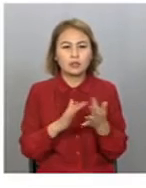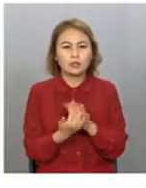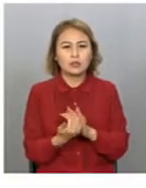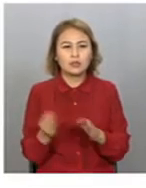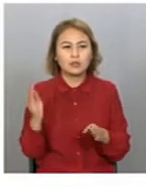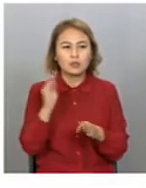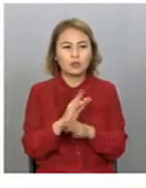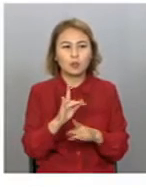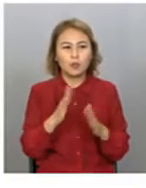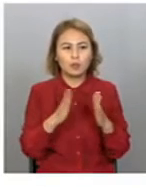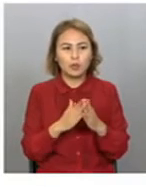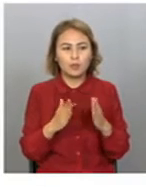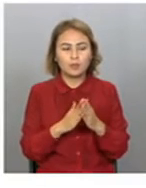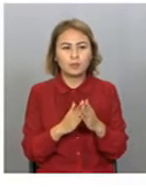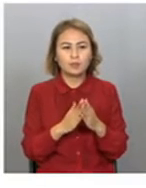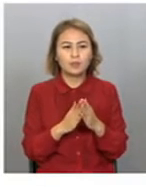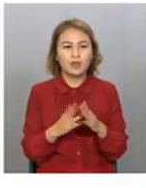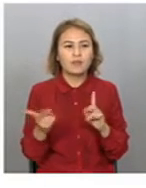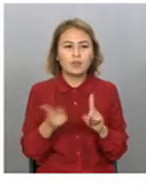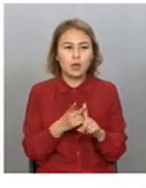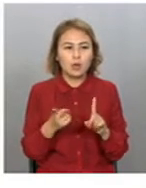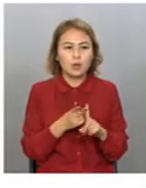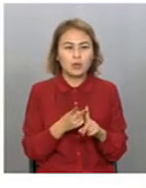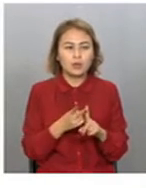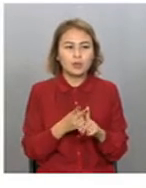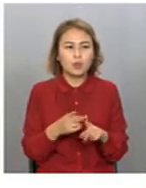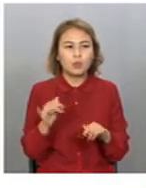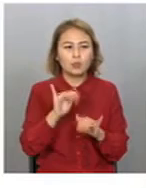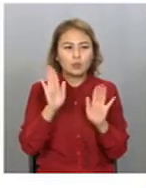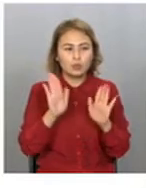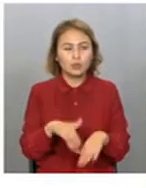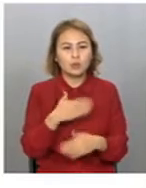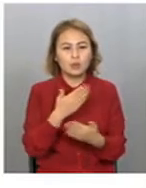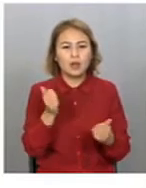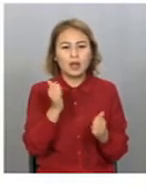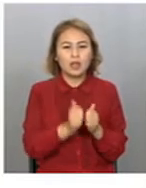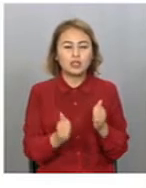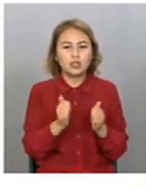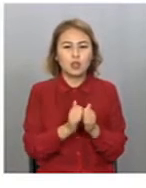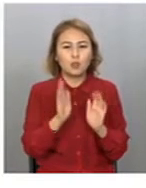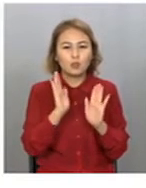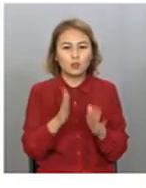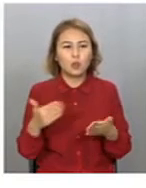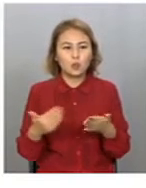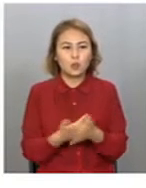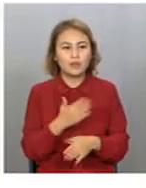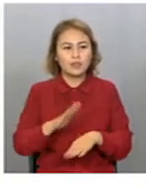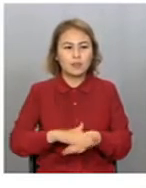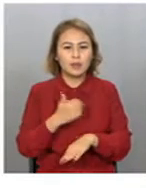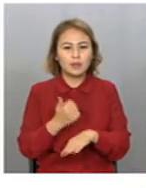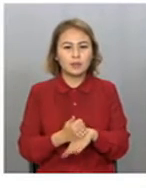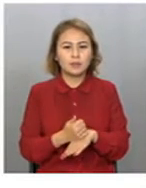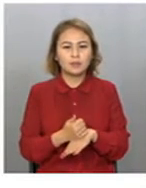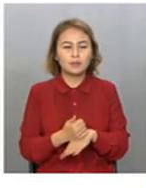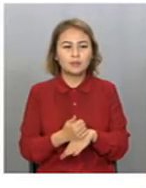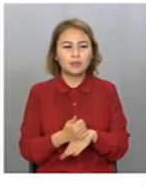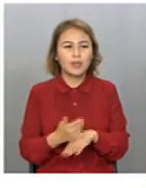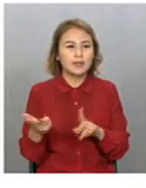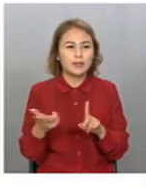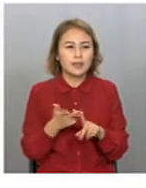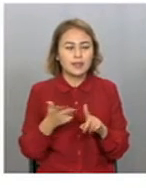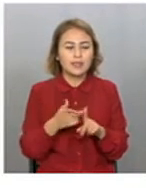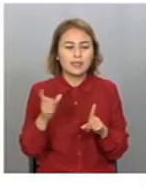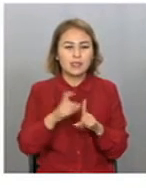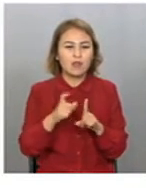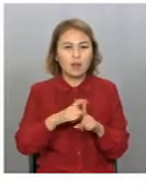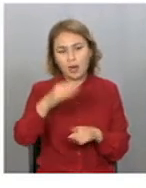был у тебя дом». Второй. «И пусть у тебя каждый день будут новые сапоги». Третьи слова